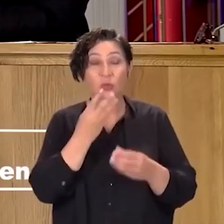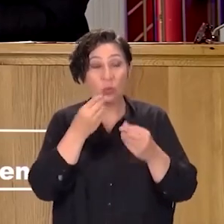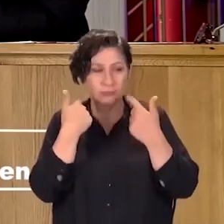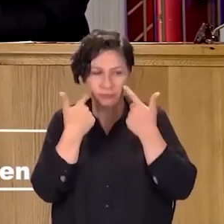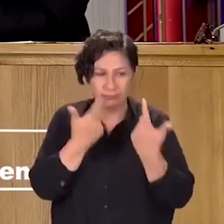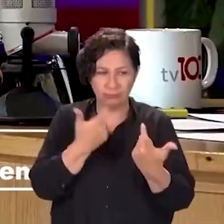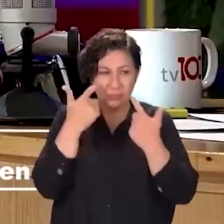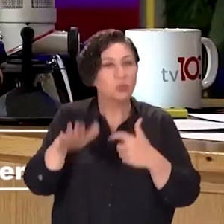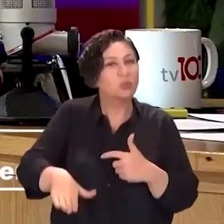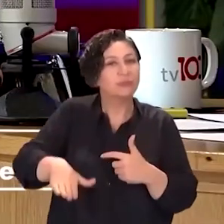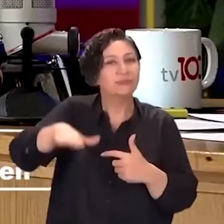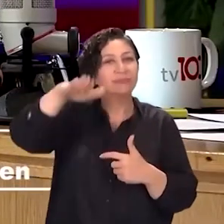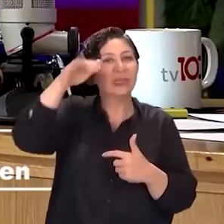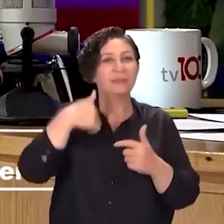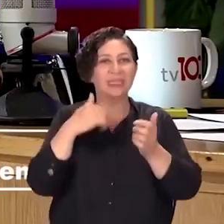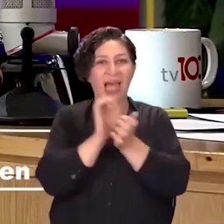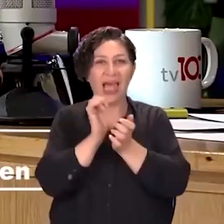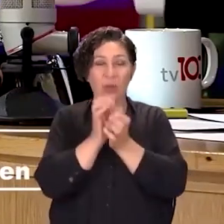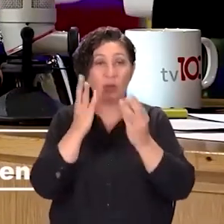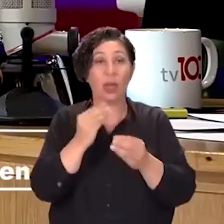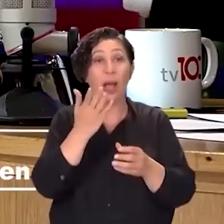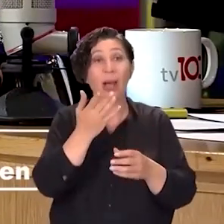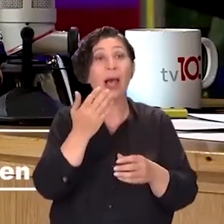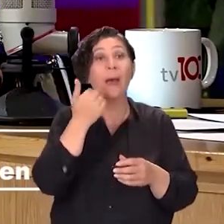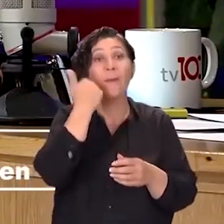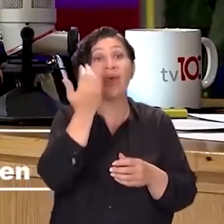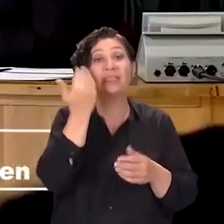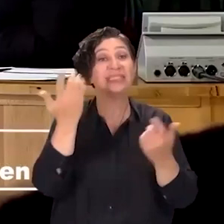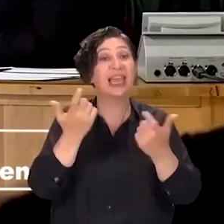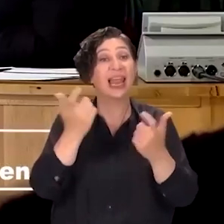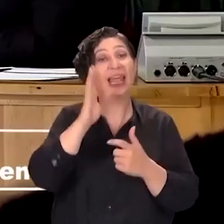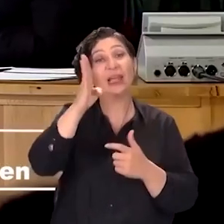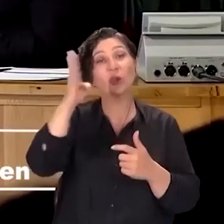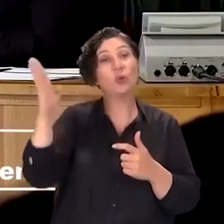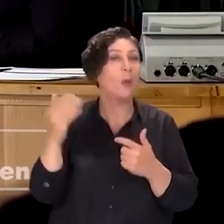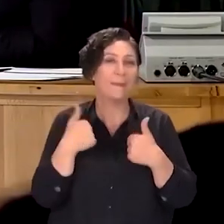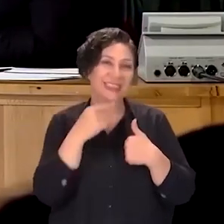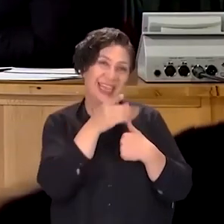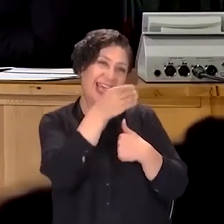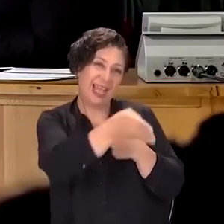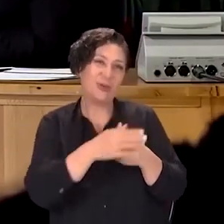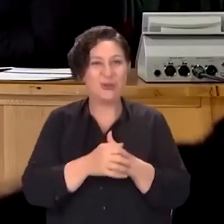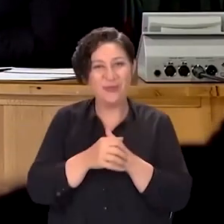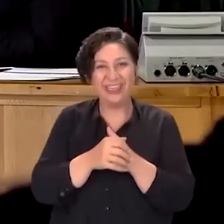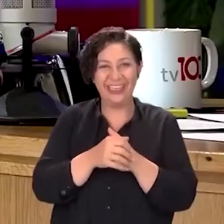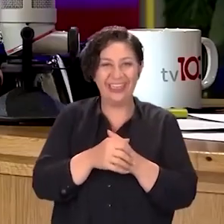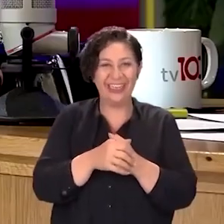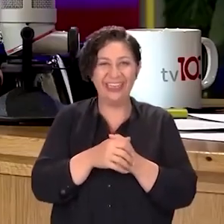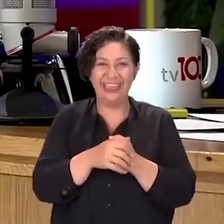takip ettim çocukluğumda. Hmm. Biz aile olarak. Ama Beyaz Öztürk nerelere gidiyordu da ben sana geliyordum.